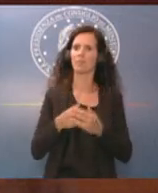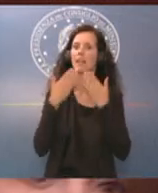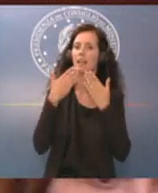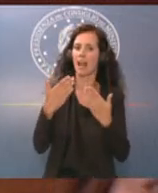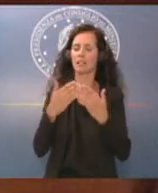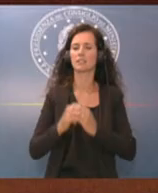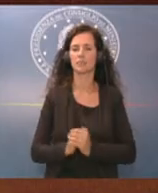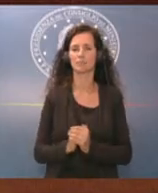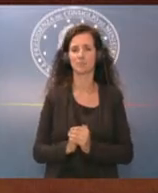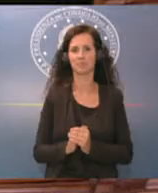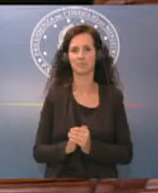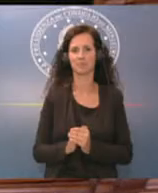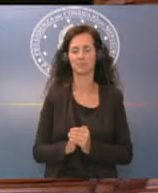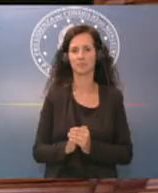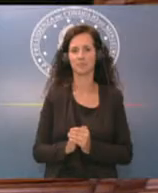Facciamo scorrere che sono...